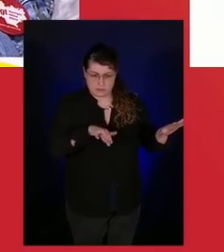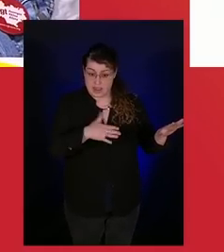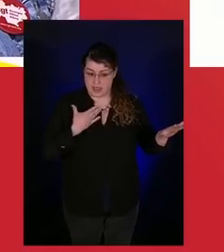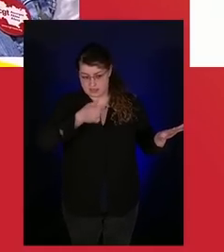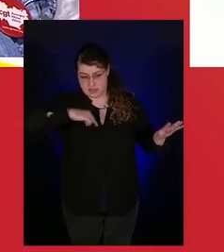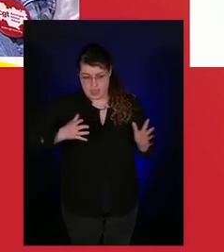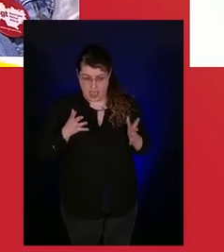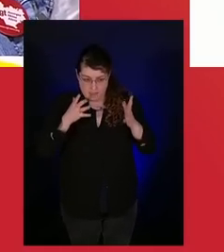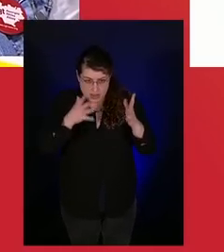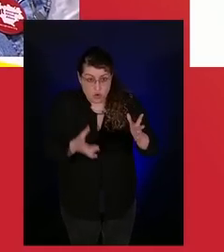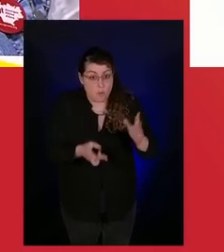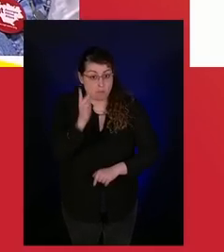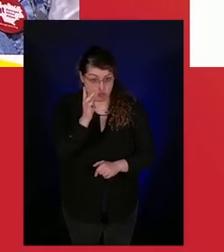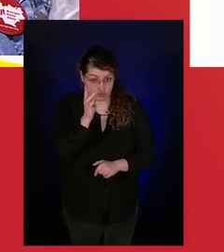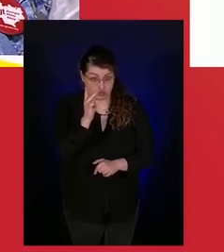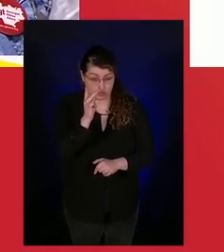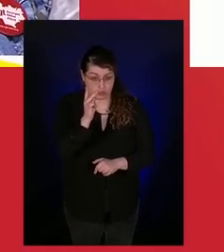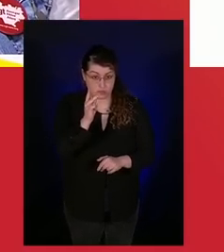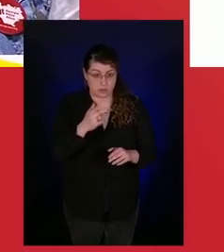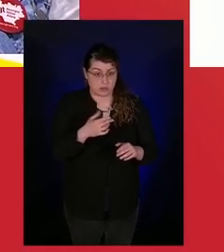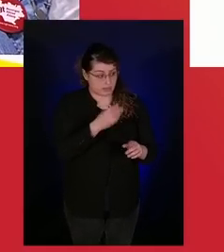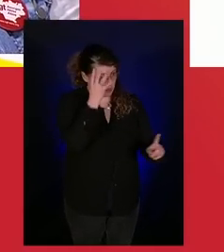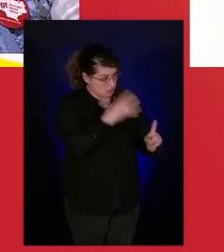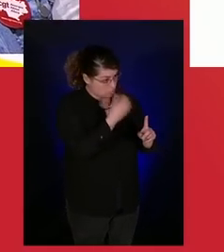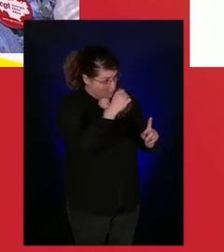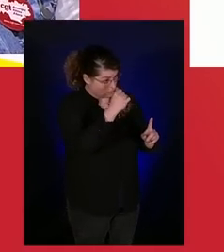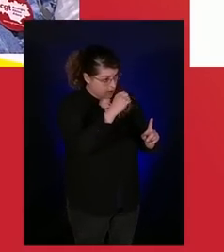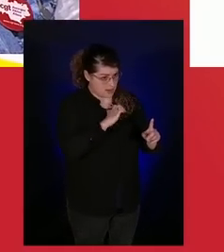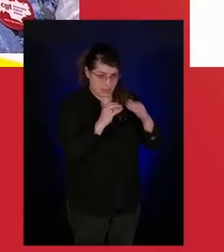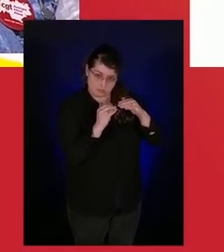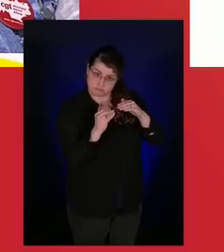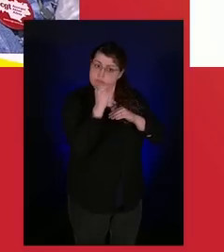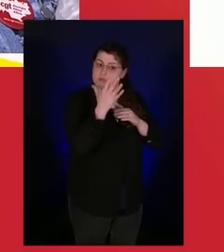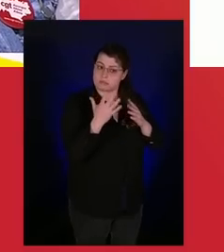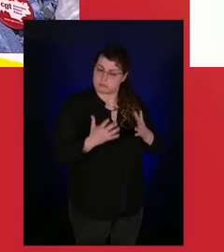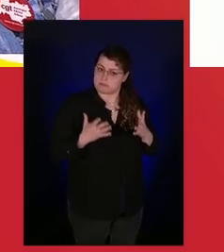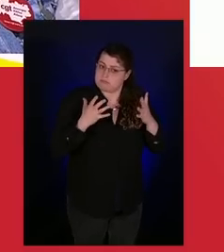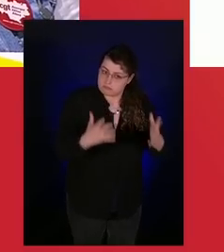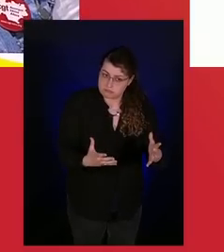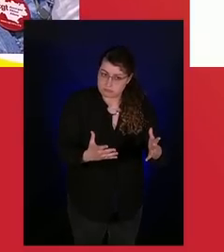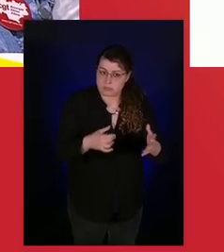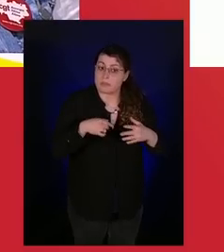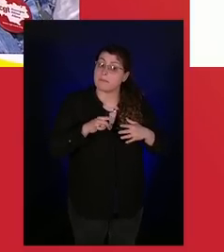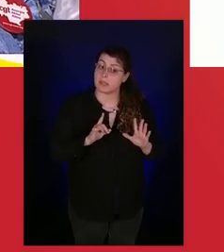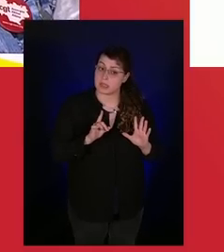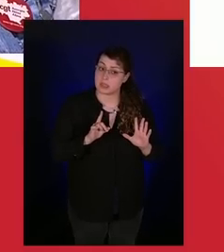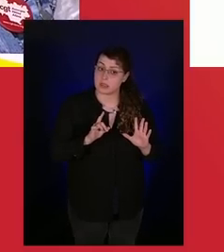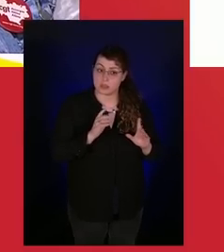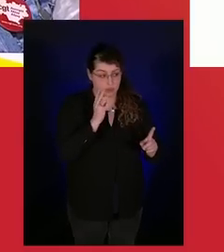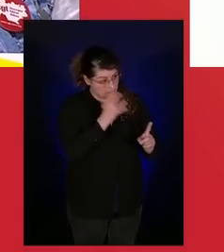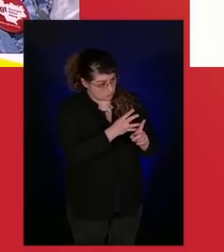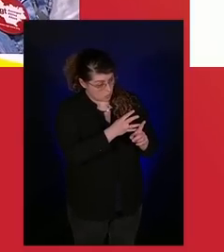pourraient peut-être nous situer au-delà de nos missions, mais pas de nos prérogatives en lui donnant de la